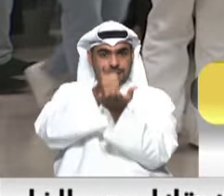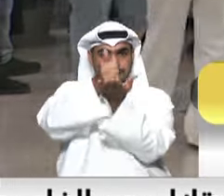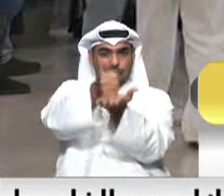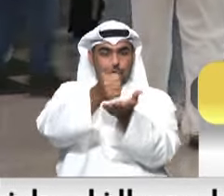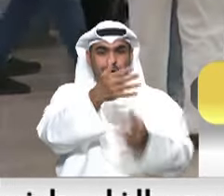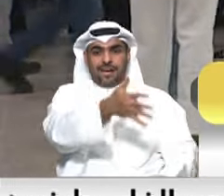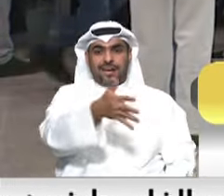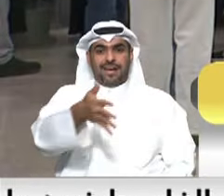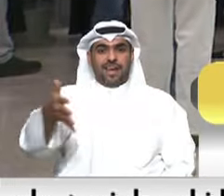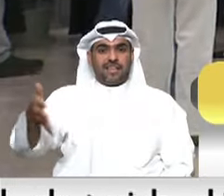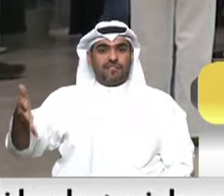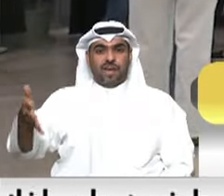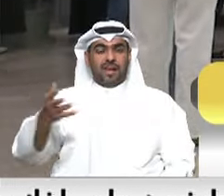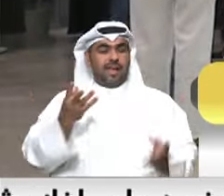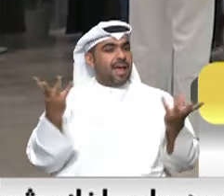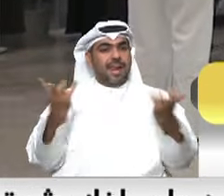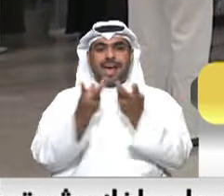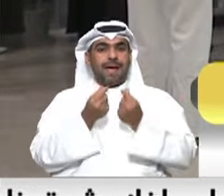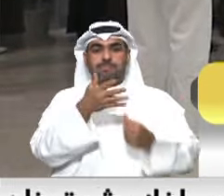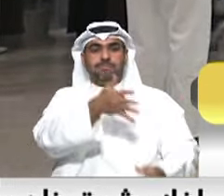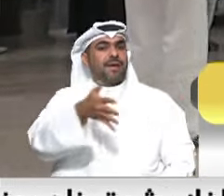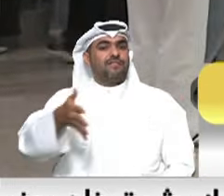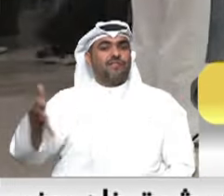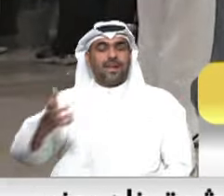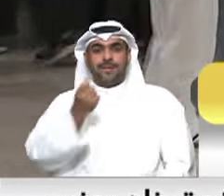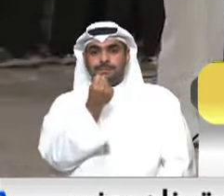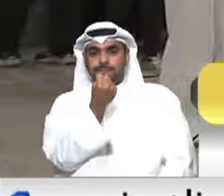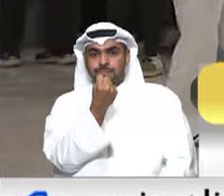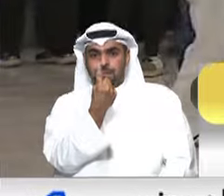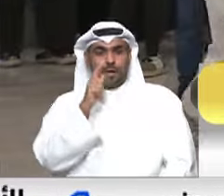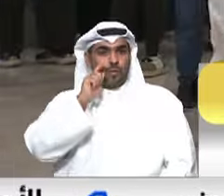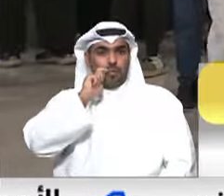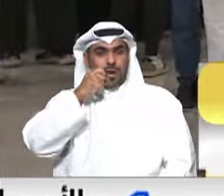المشاركين فيه طبعا عددهم 100 طفل وطفلة